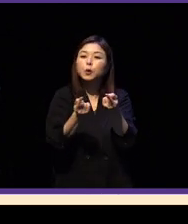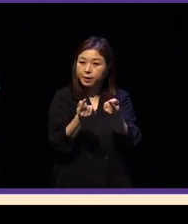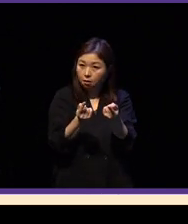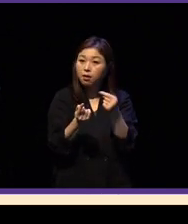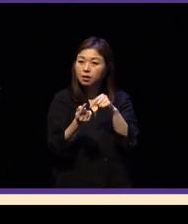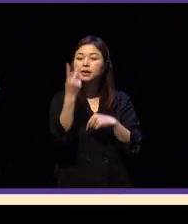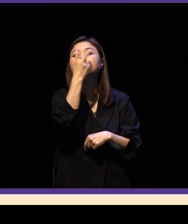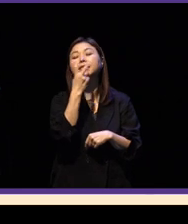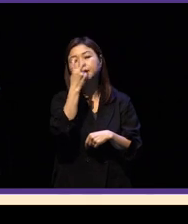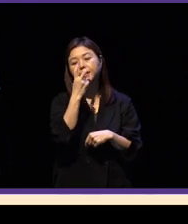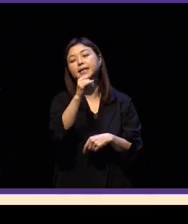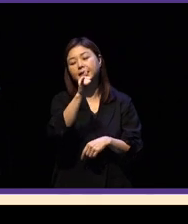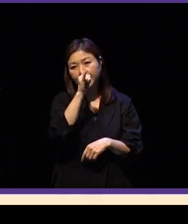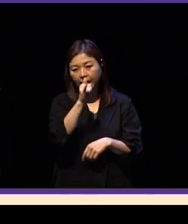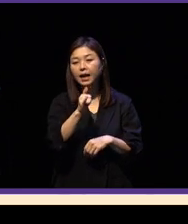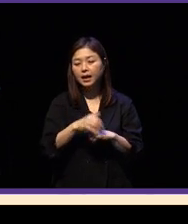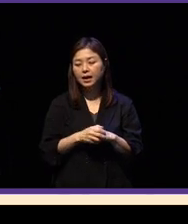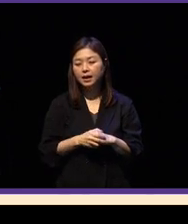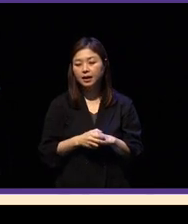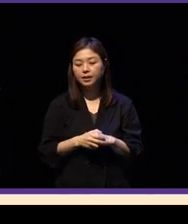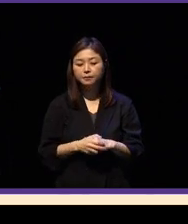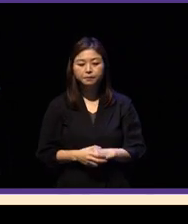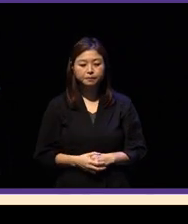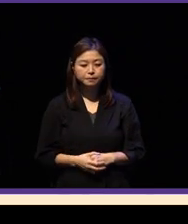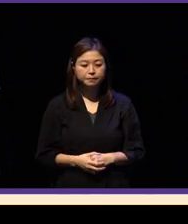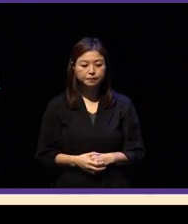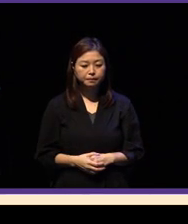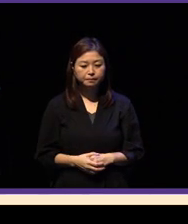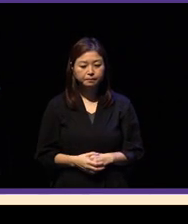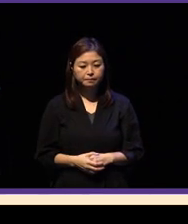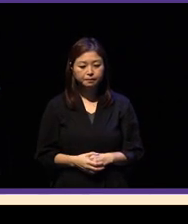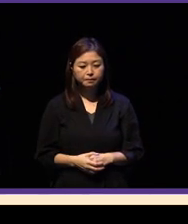된다는 점도 말씀을 드리겠습니다.